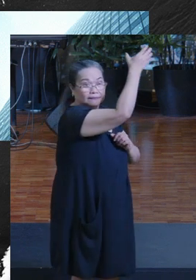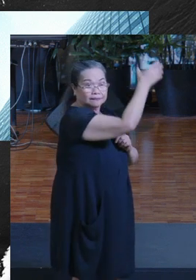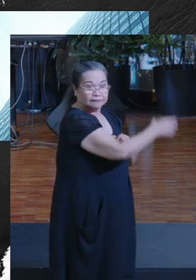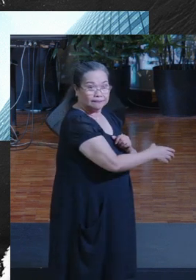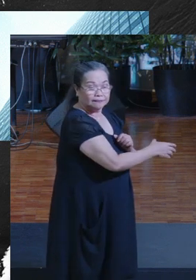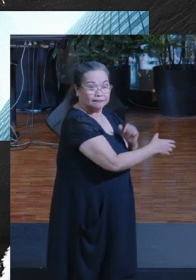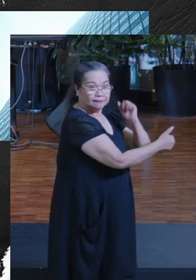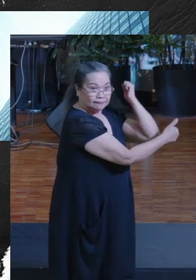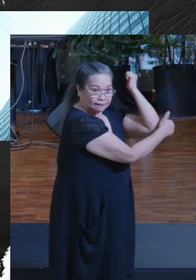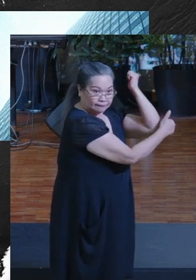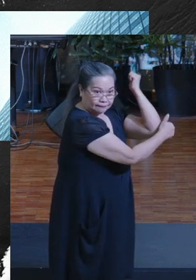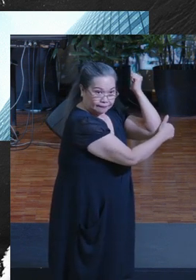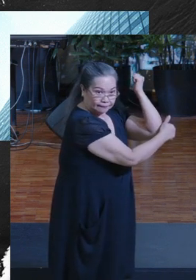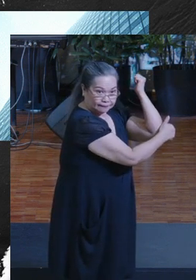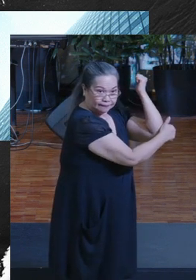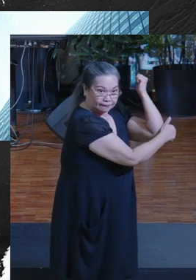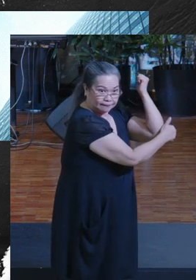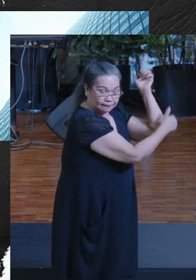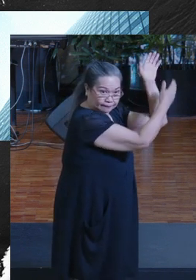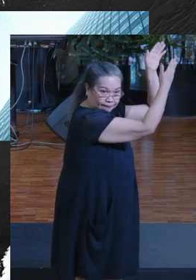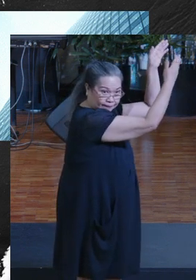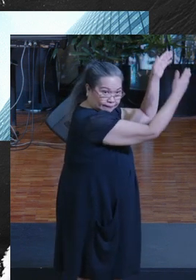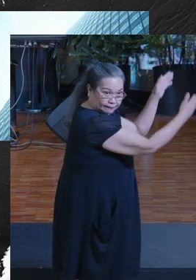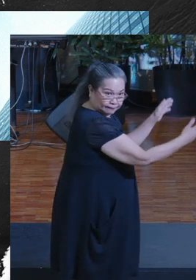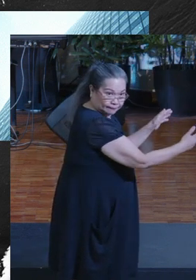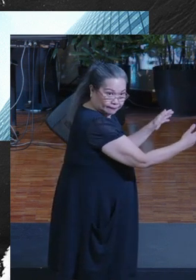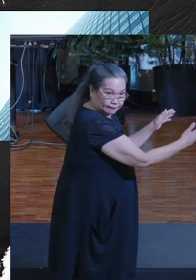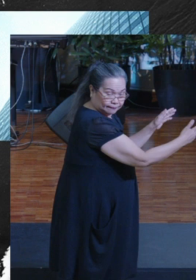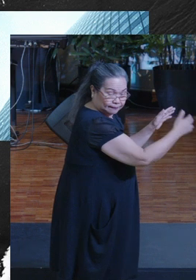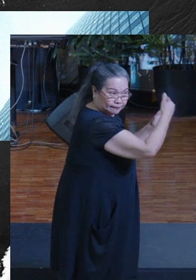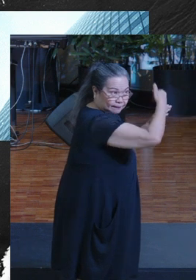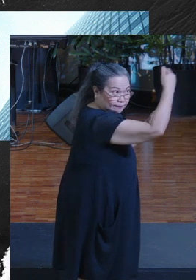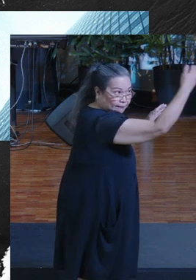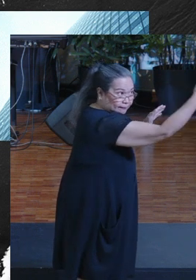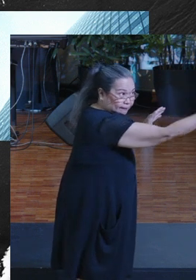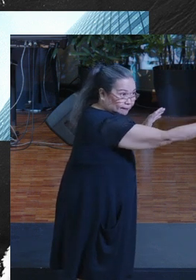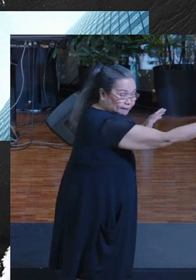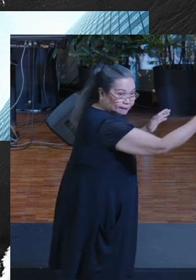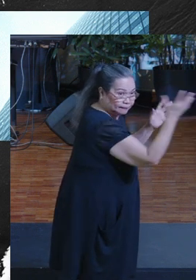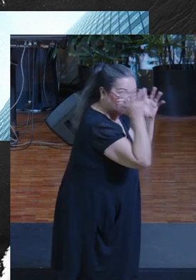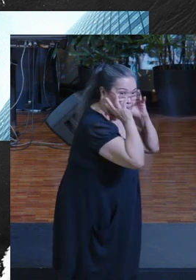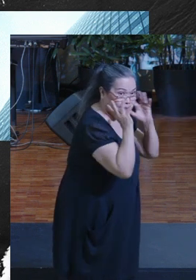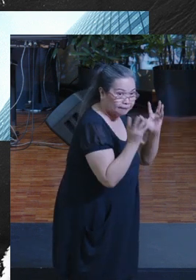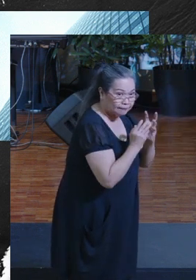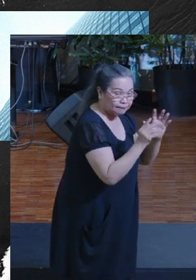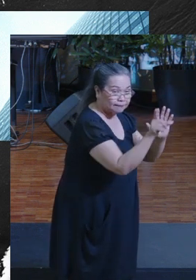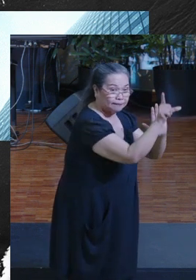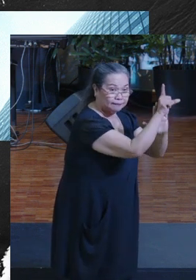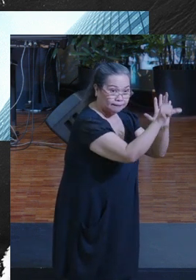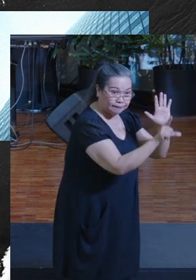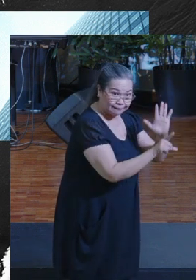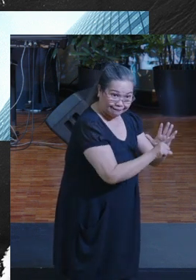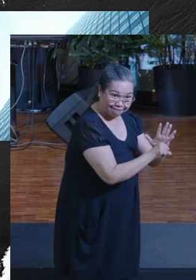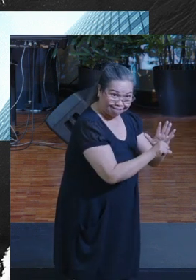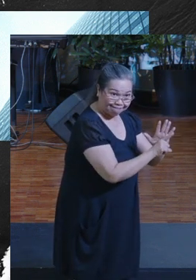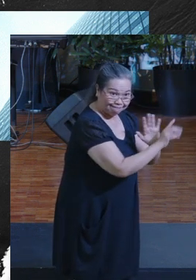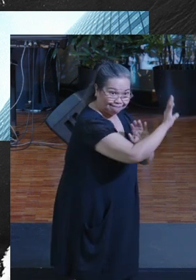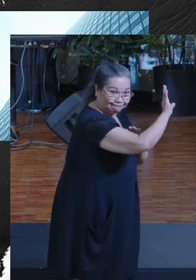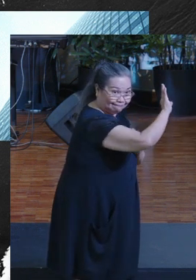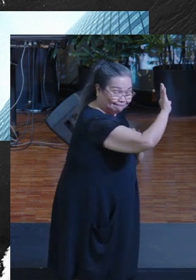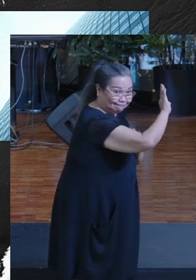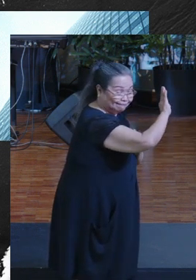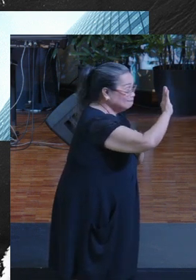Abrahamic covenant, yung pong nandoon sa kaliwa. Yung Mosaic covenant, yung law of Moses, yan po nandito sa bandang